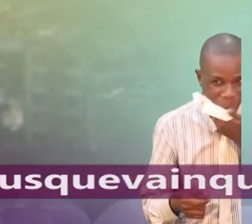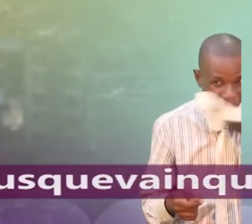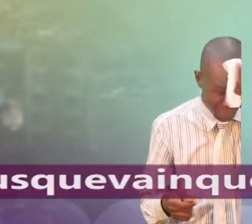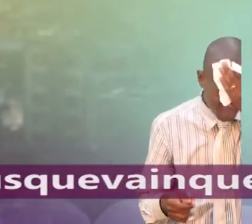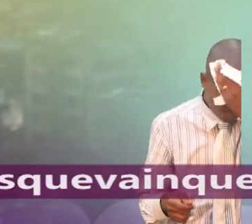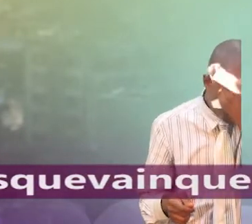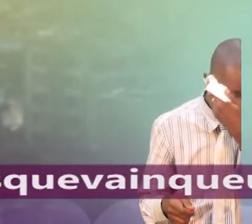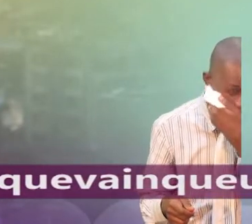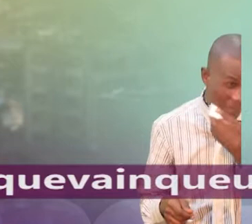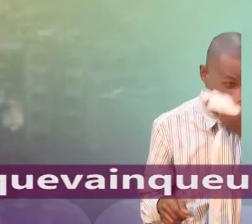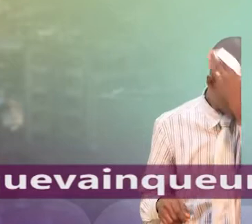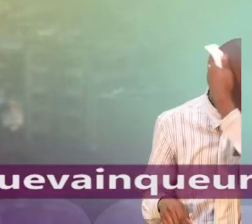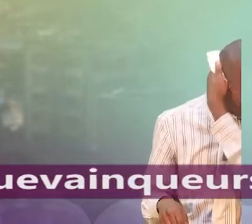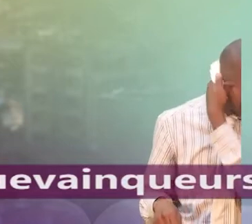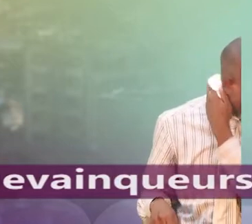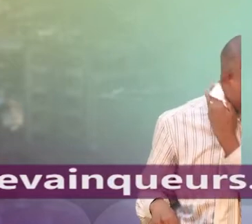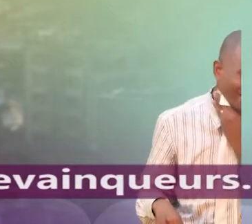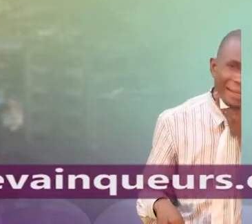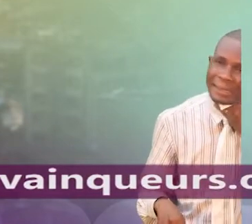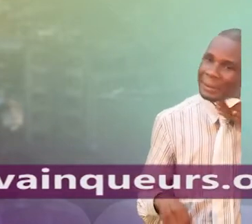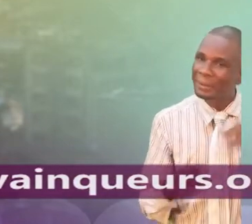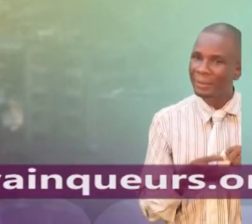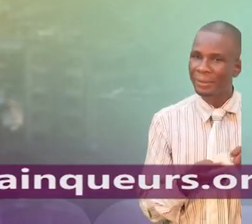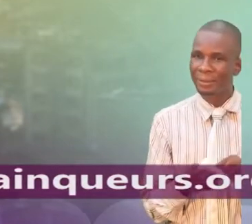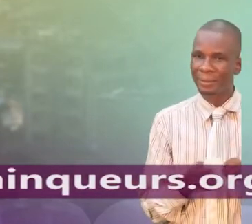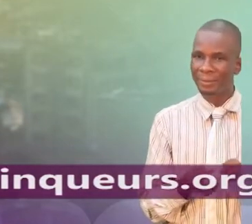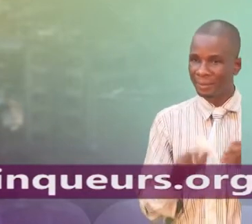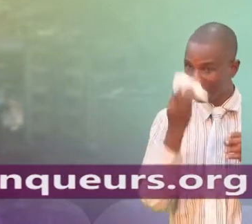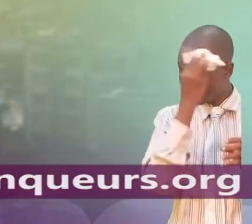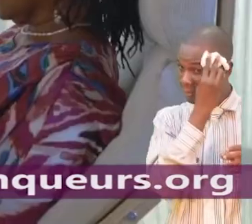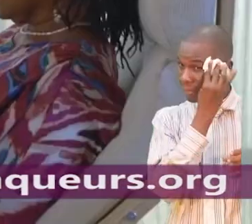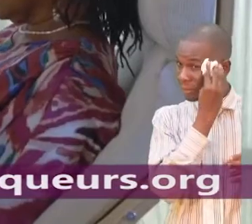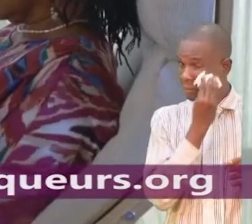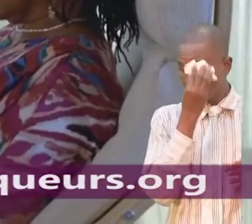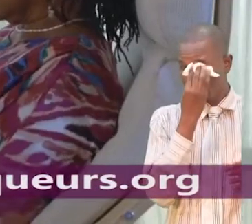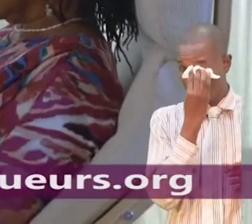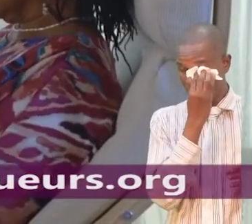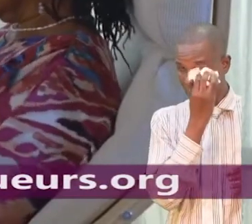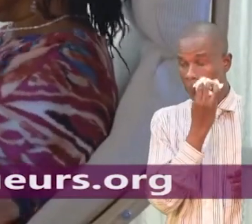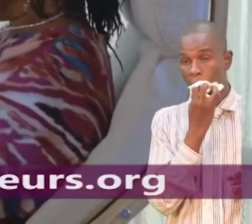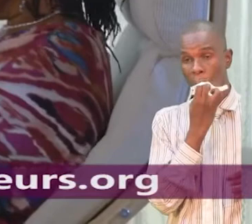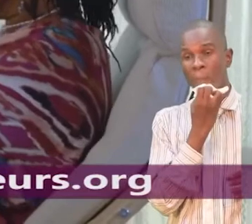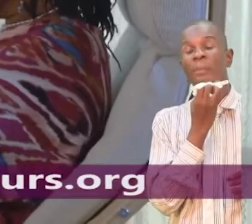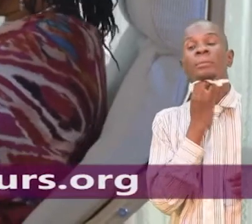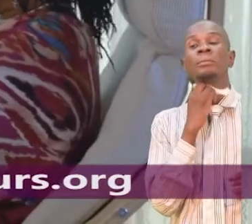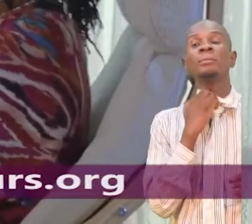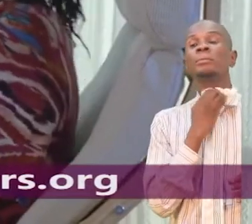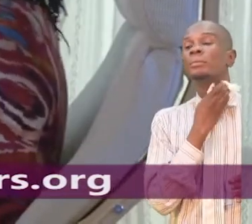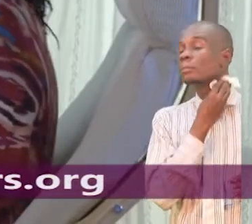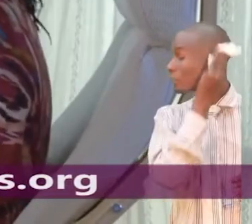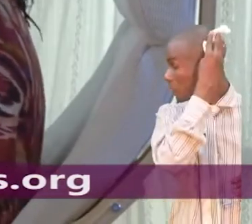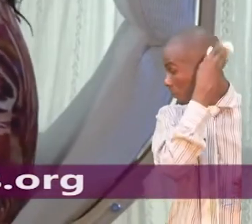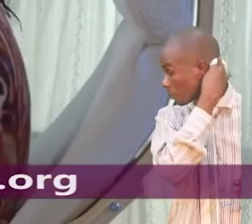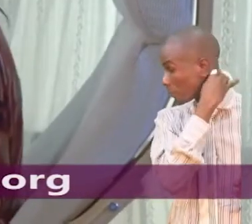nasili kopesa bango bomo ya seko pwete bango baye bayo mpe mwana na yo osila ki kotinda Yesu